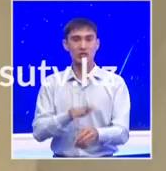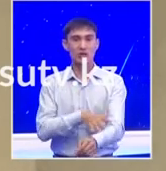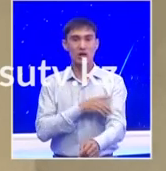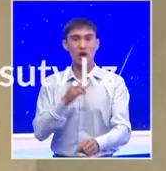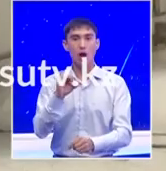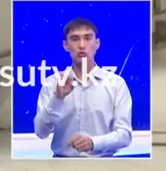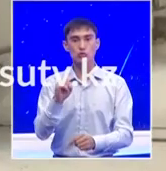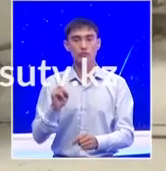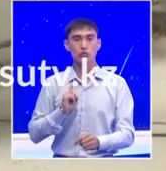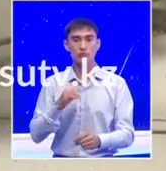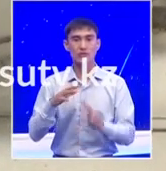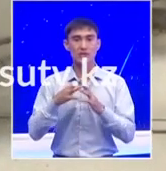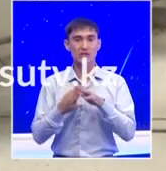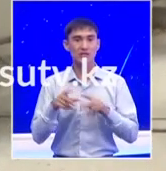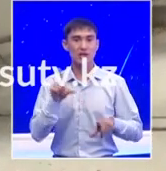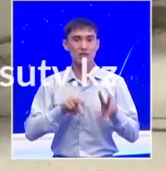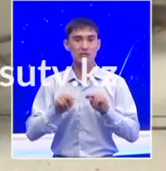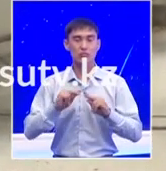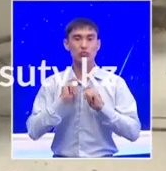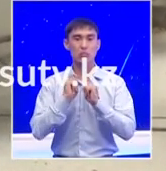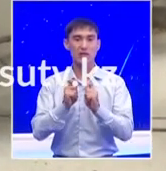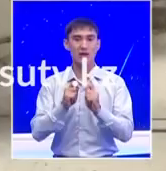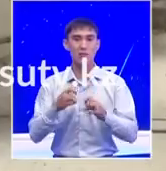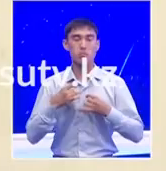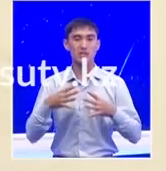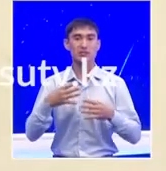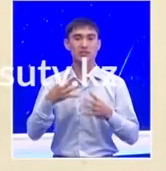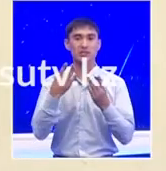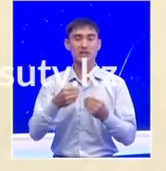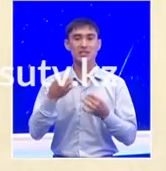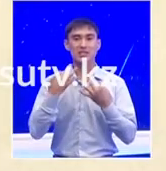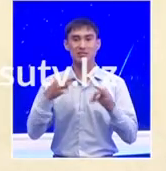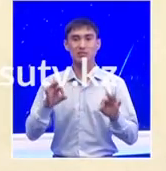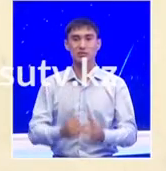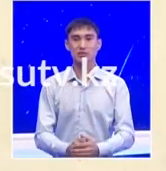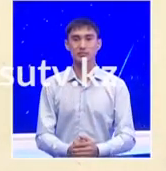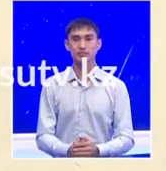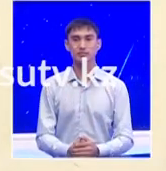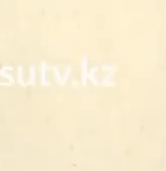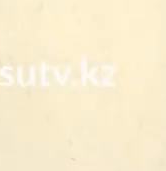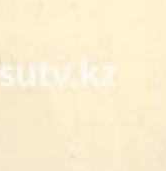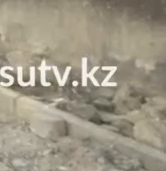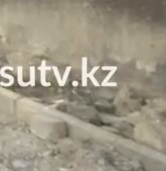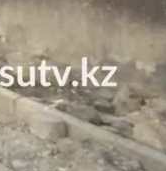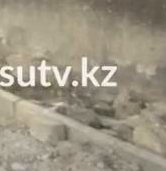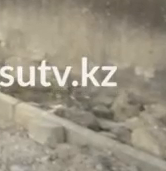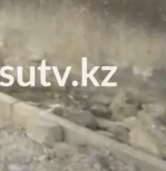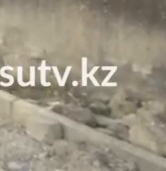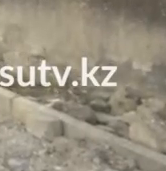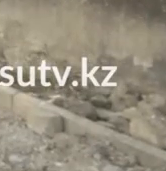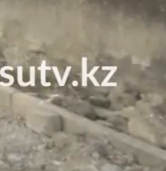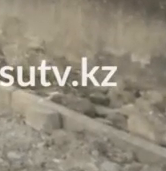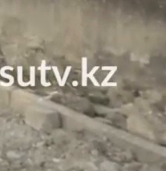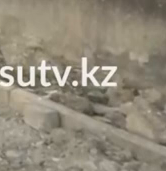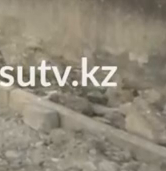ФОК, надеются, сельчане, станет им подарком к празднованию Дня независимости. Жандос Назарбаев, Камшат Мухамеджан, Ержан Дюсен, телеканал